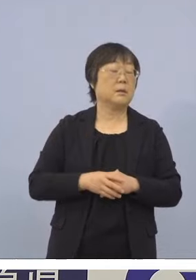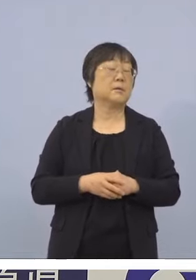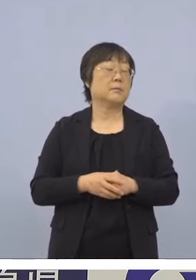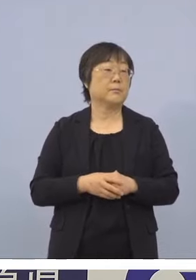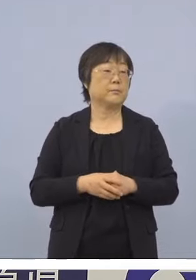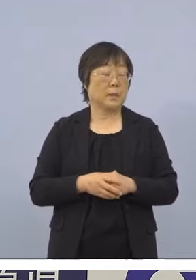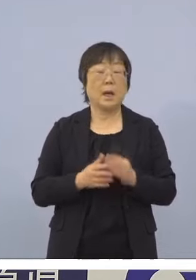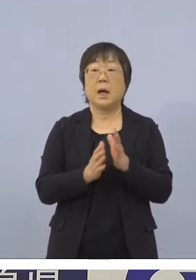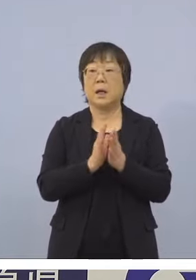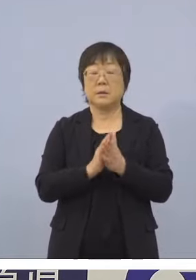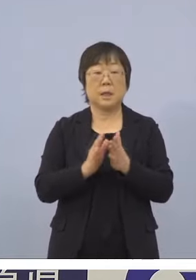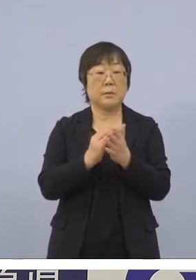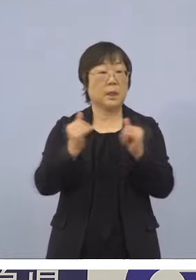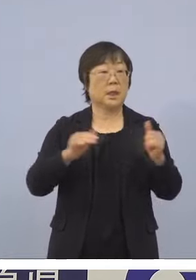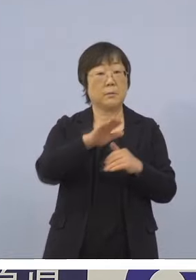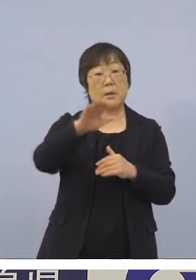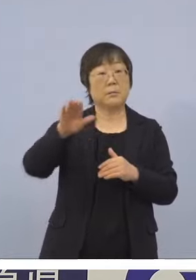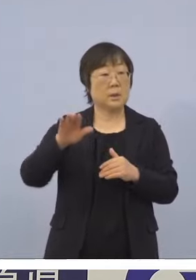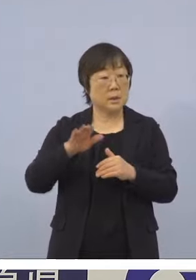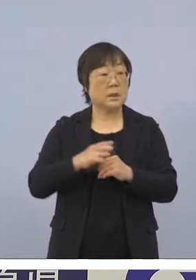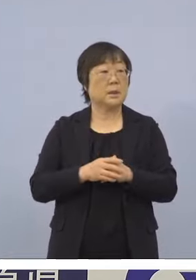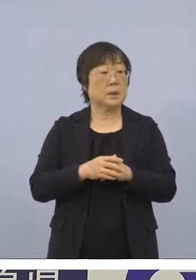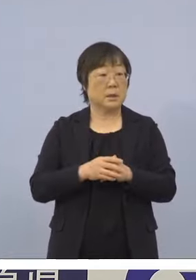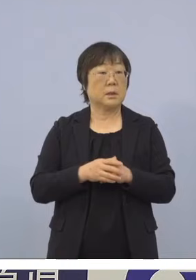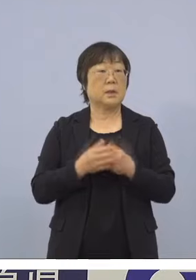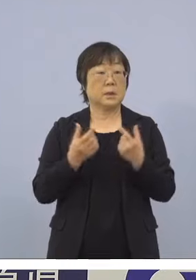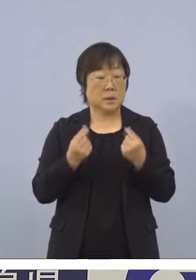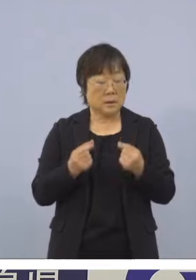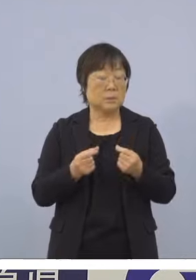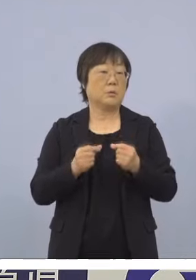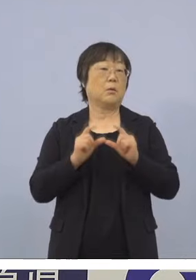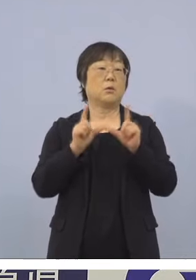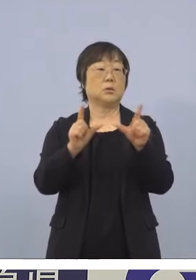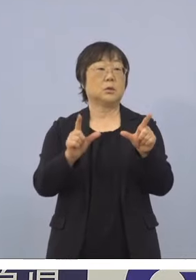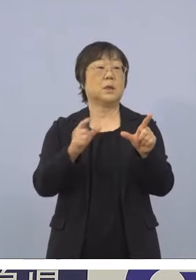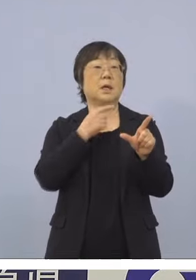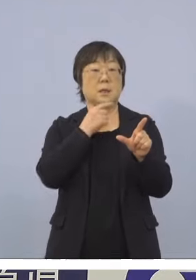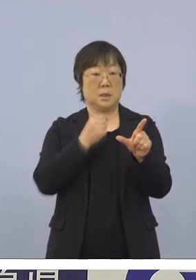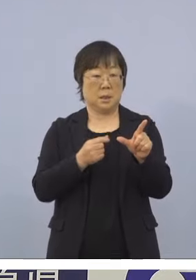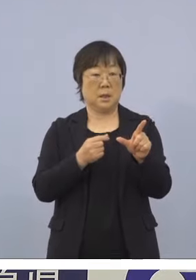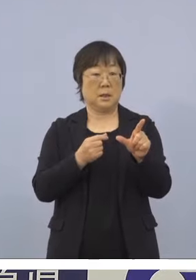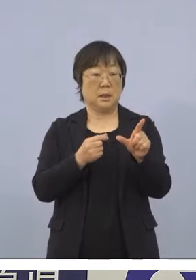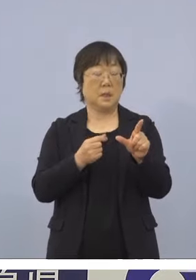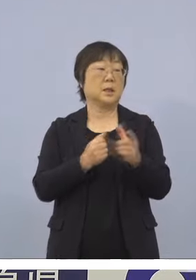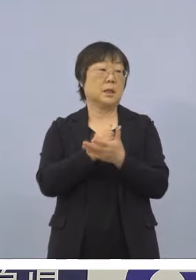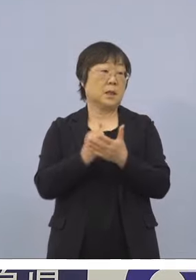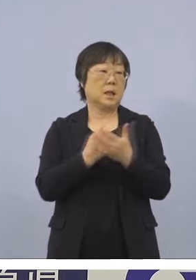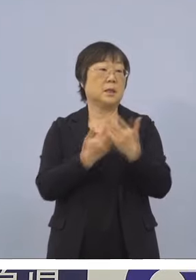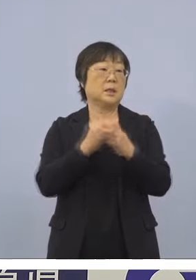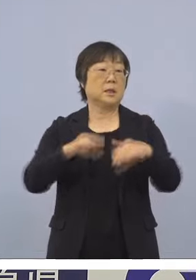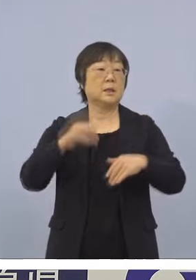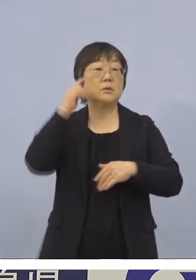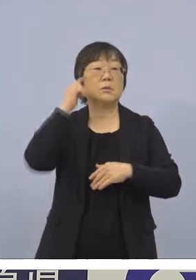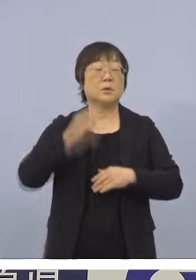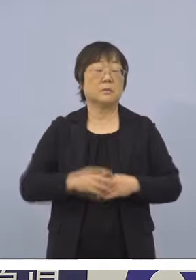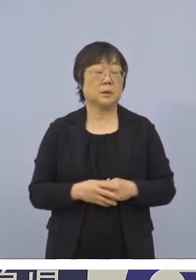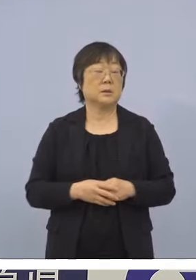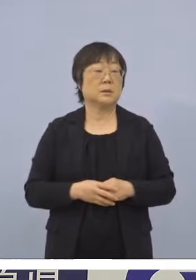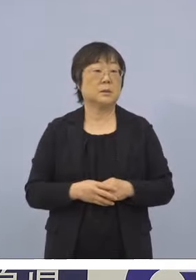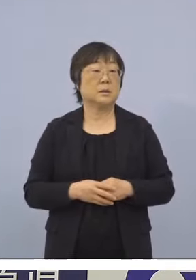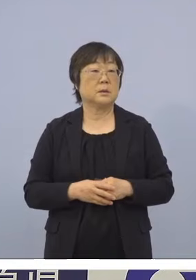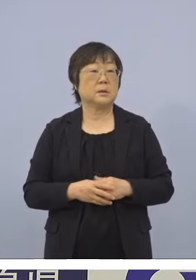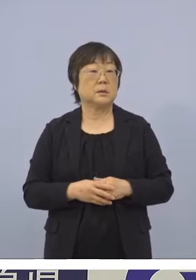、改めて県民の皆様にそのことをお伝えをさせる機会にもさせていただきたいと、